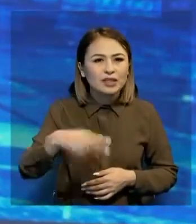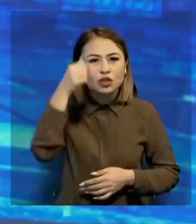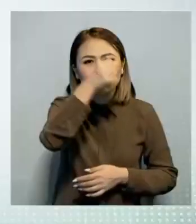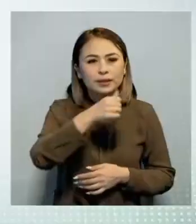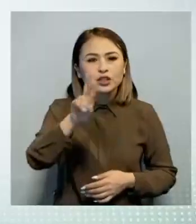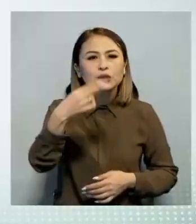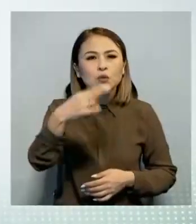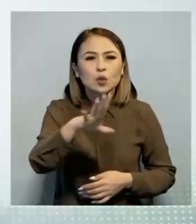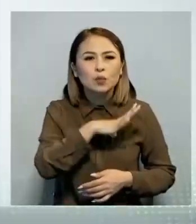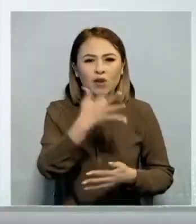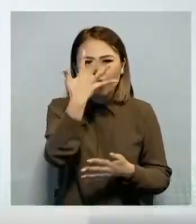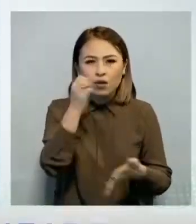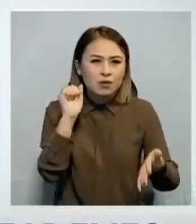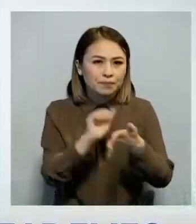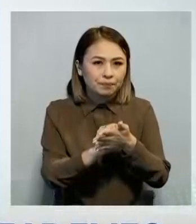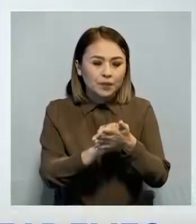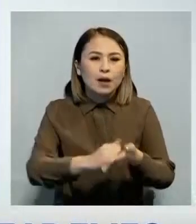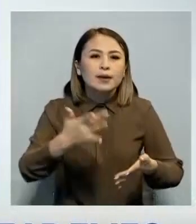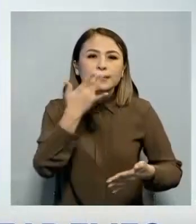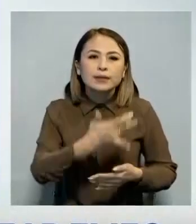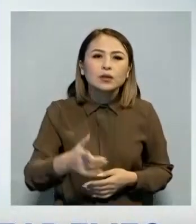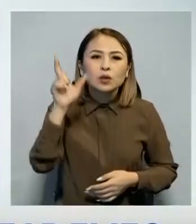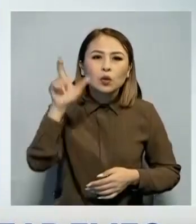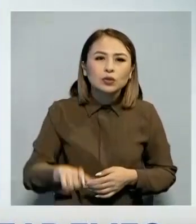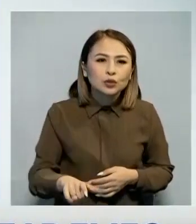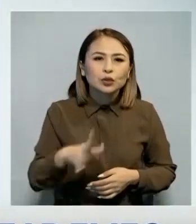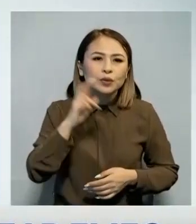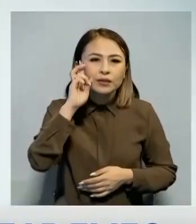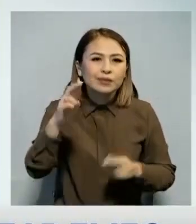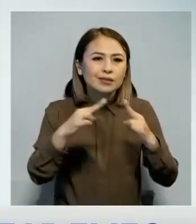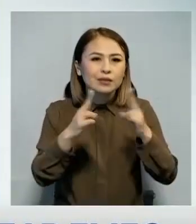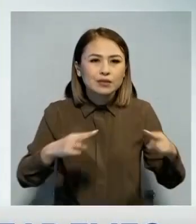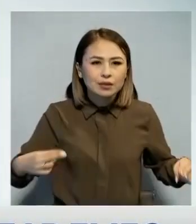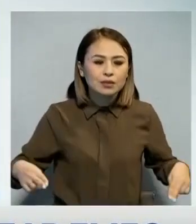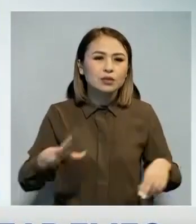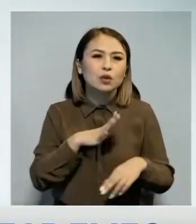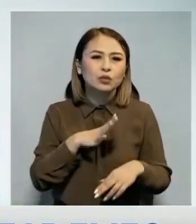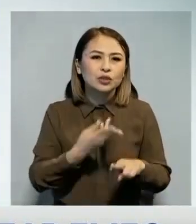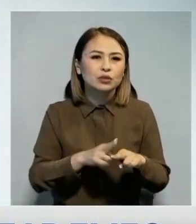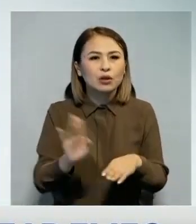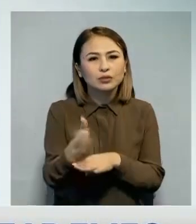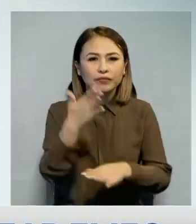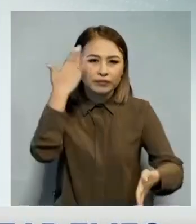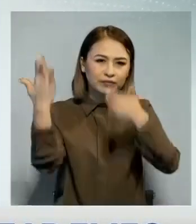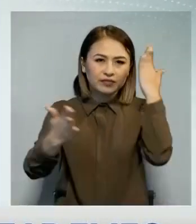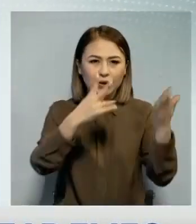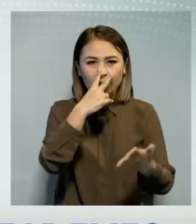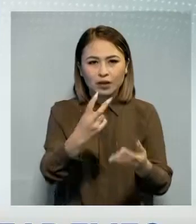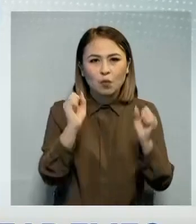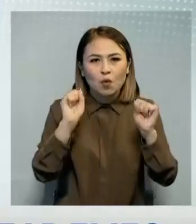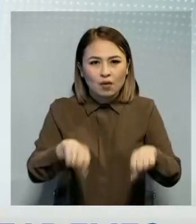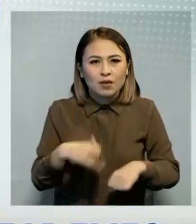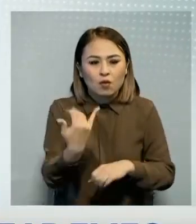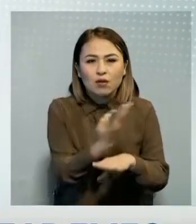жылдың 1990-дағы суретін жария етті. Онда саясаткердің Лондондағы үкіметтік резиденциядан сауық кешінде жүргенін аңғаруға